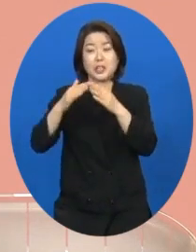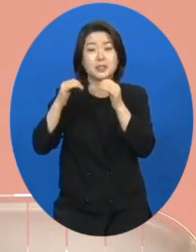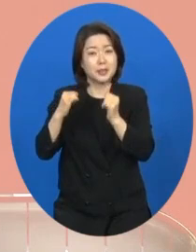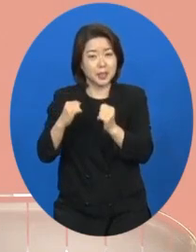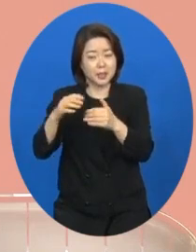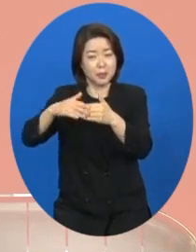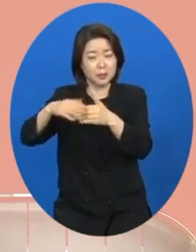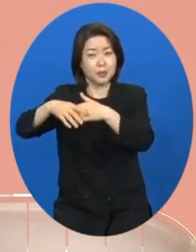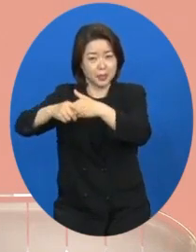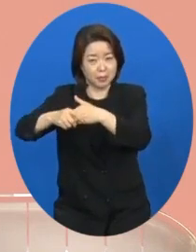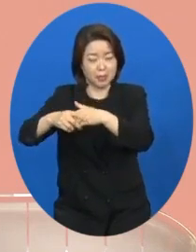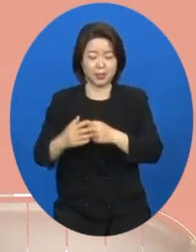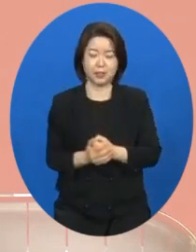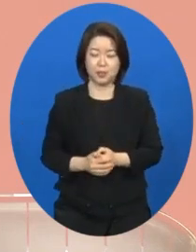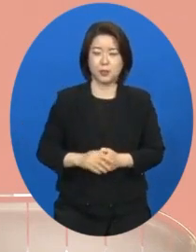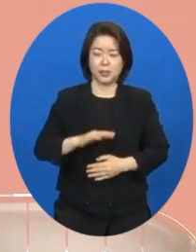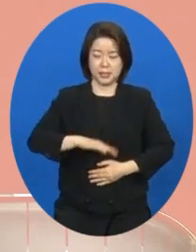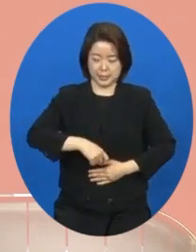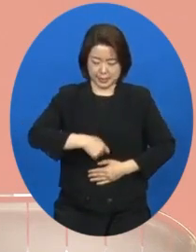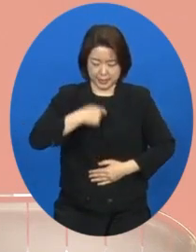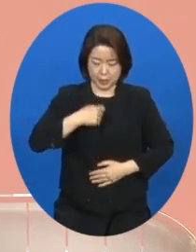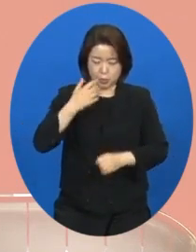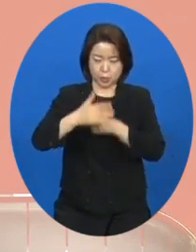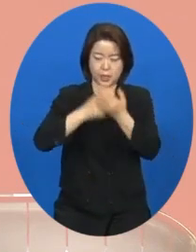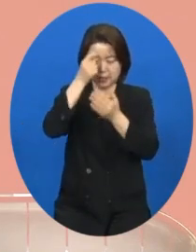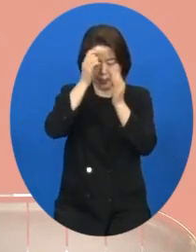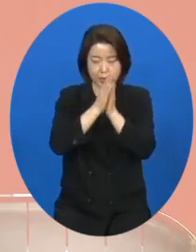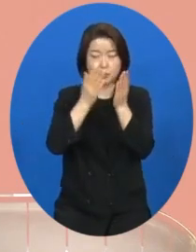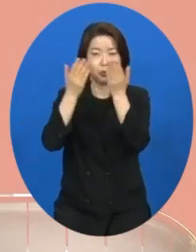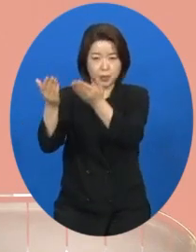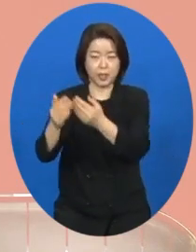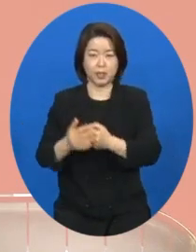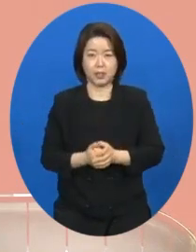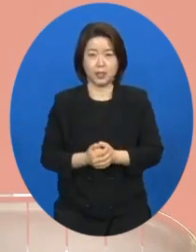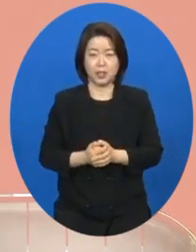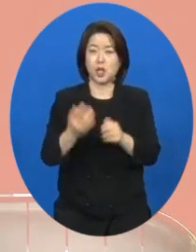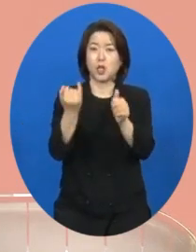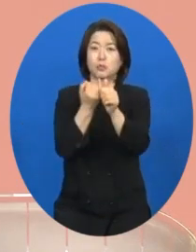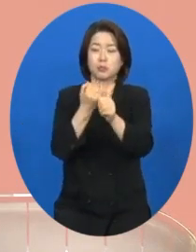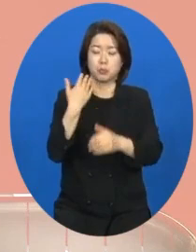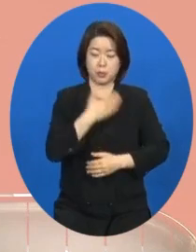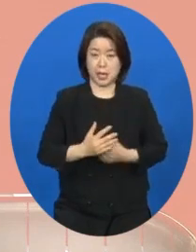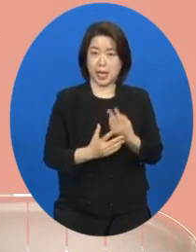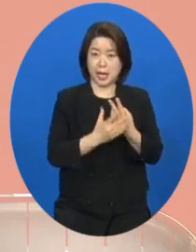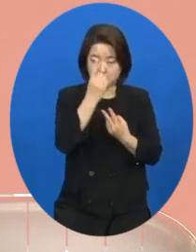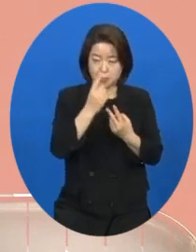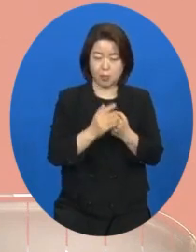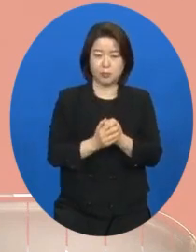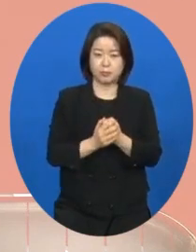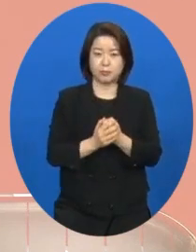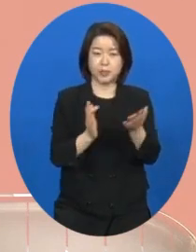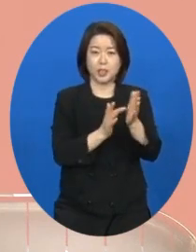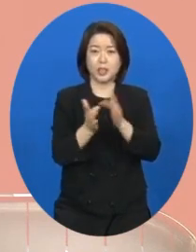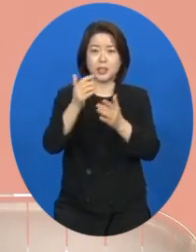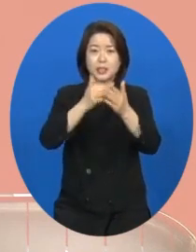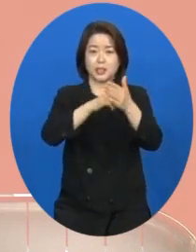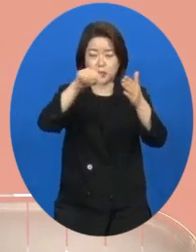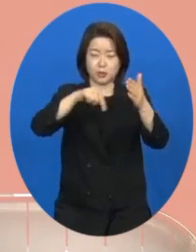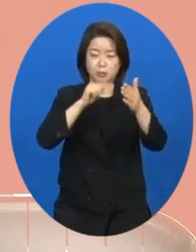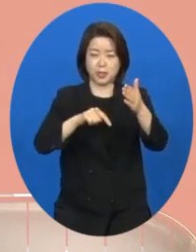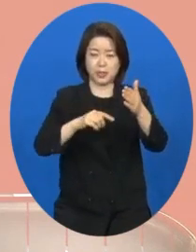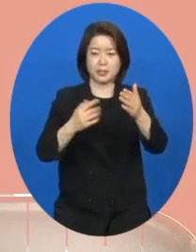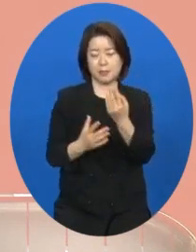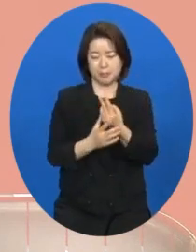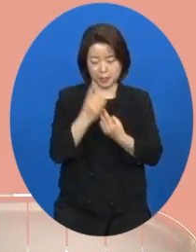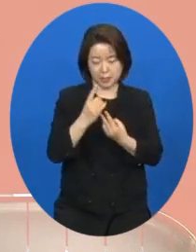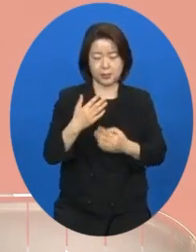하나님께 기도하세요. 하나님, 부부가 한 몸인 예수님 안에서 우리는 한 몸 되었음을 제가 믿음으로